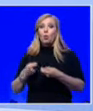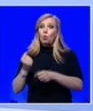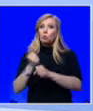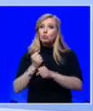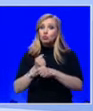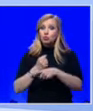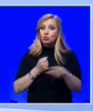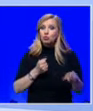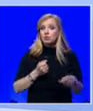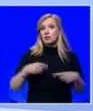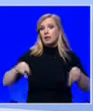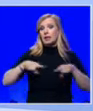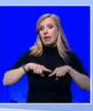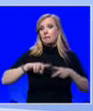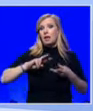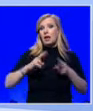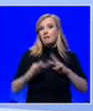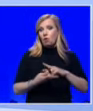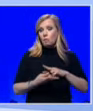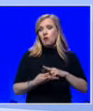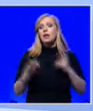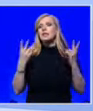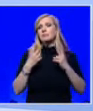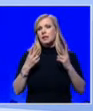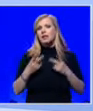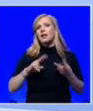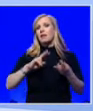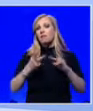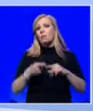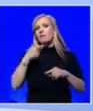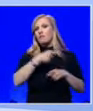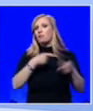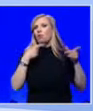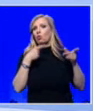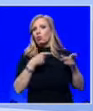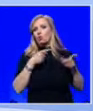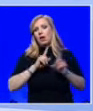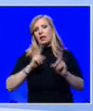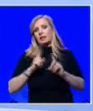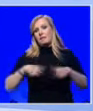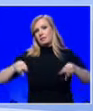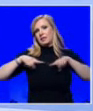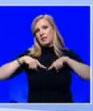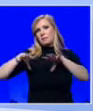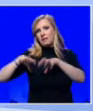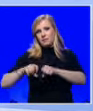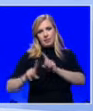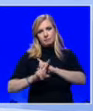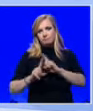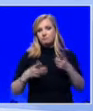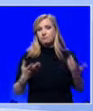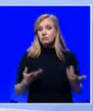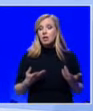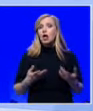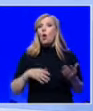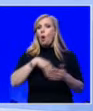съдебната реформа. Разбирайте, реформата в прокуратурата, не в съдебната власт. Нали?